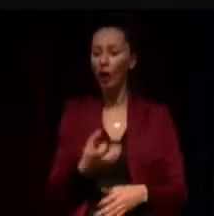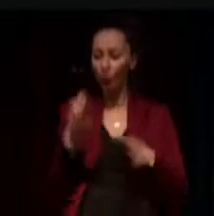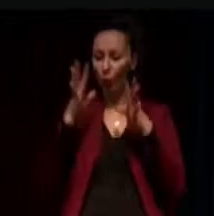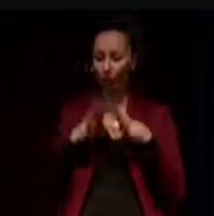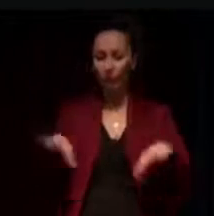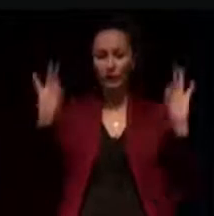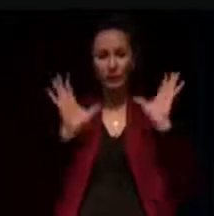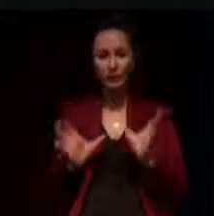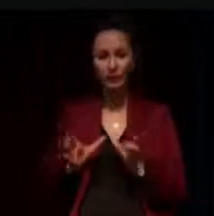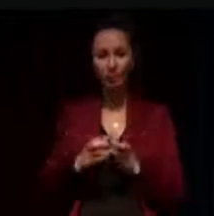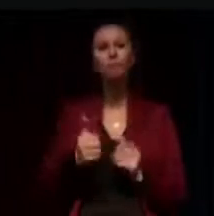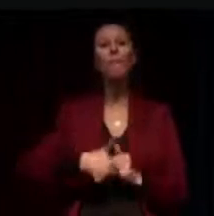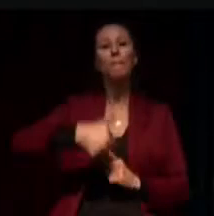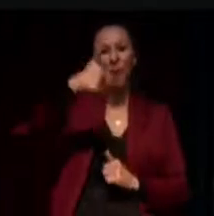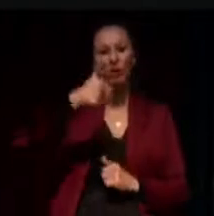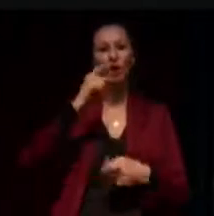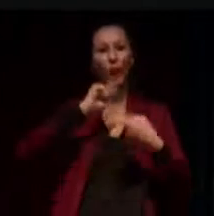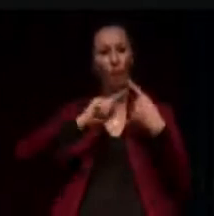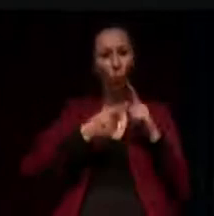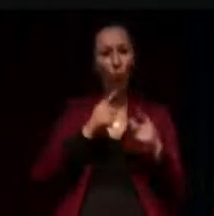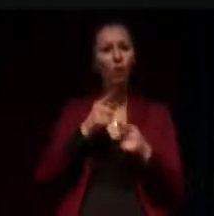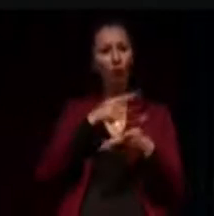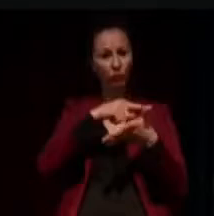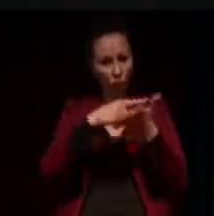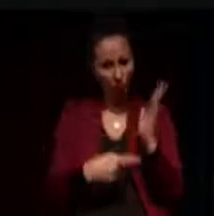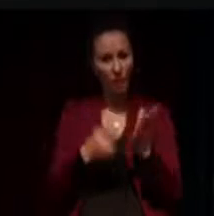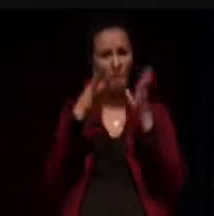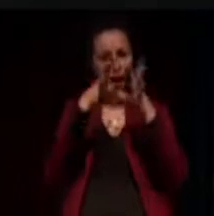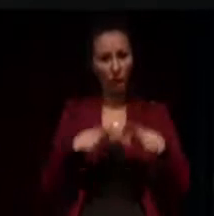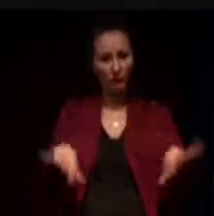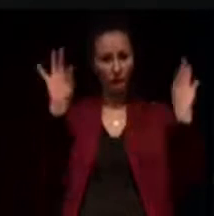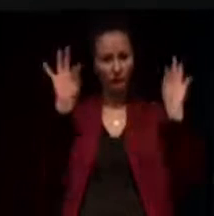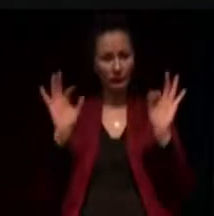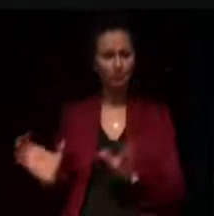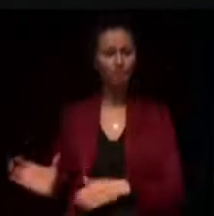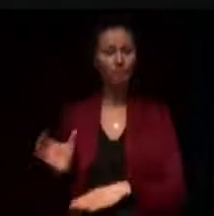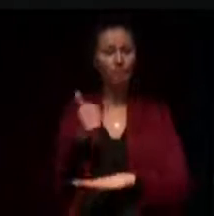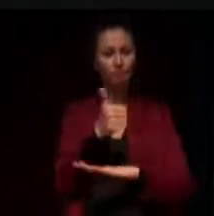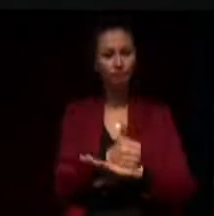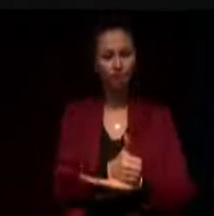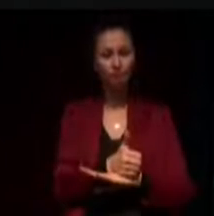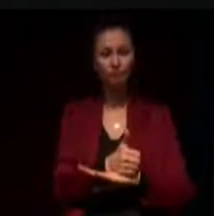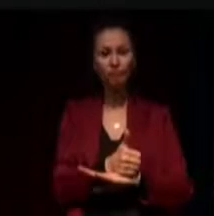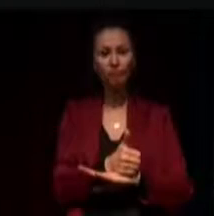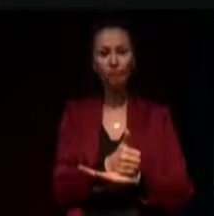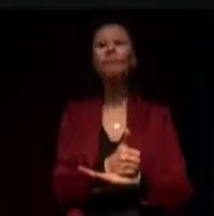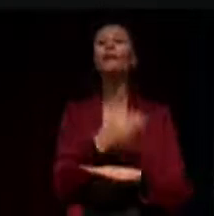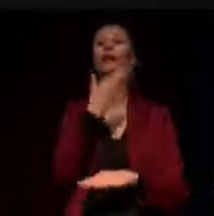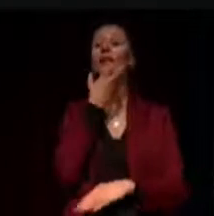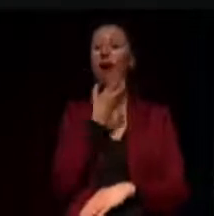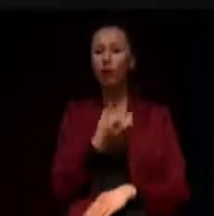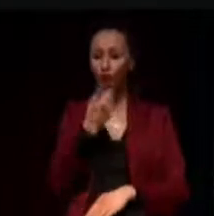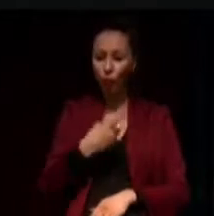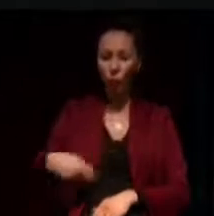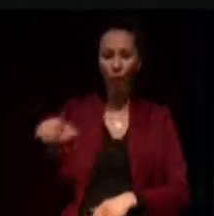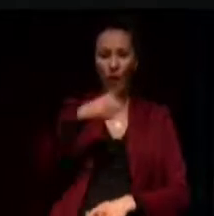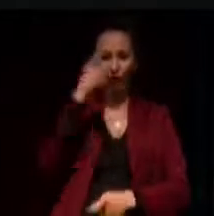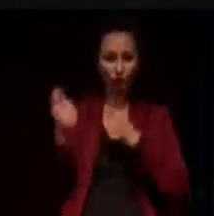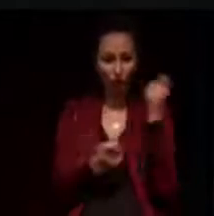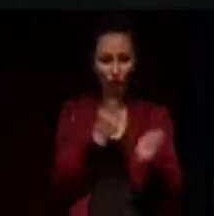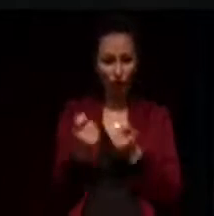hazır. İşte başkanıyla, bürokratlarıyla kadrosu hazır. Nitelikli kadrolarla